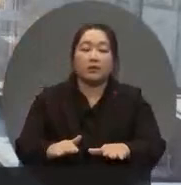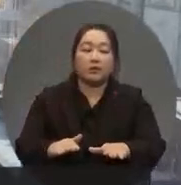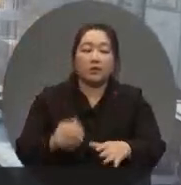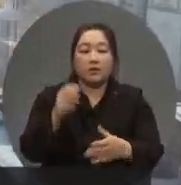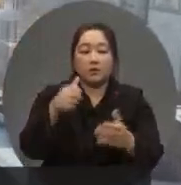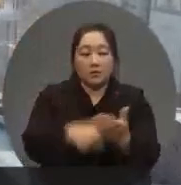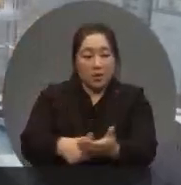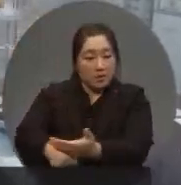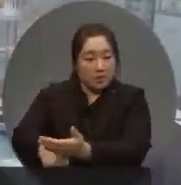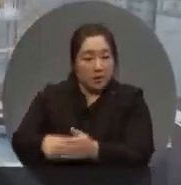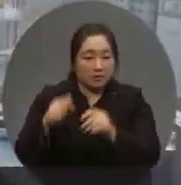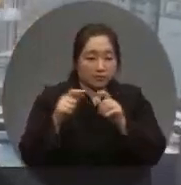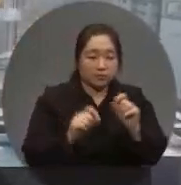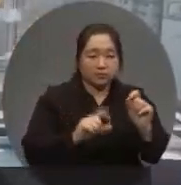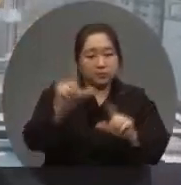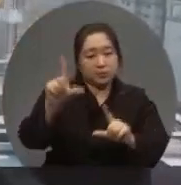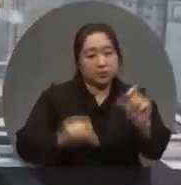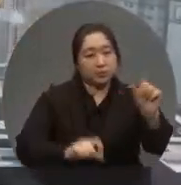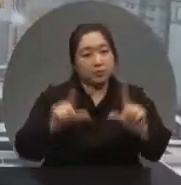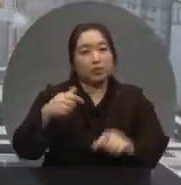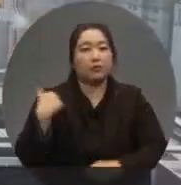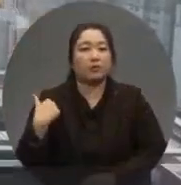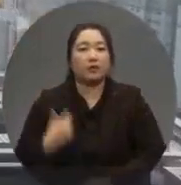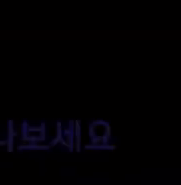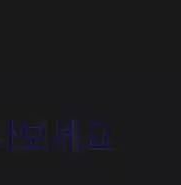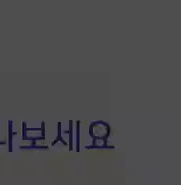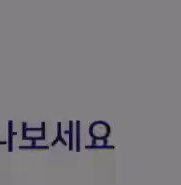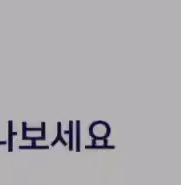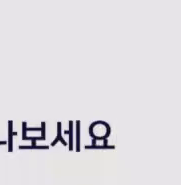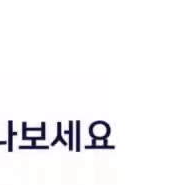것으로 보입니다 MBC 뉴스 김대웅